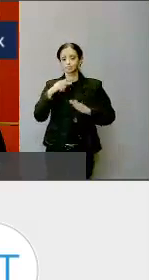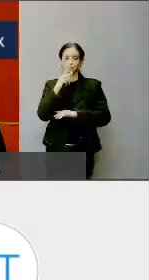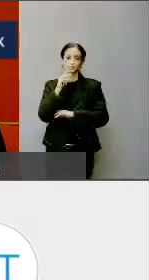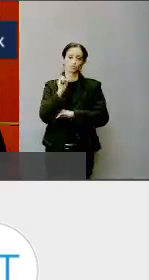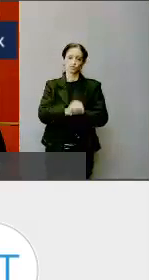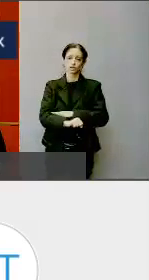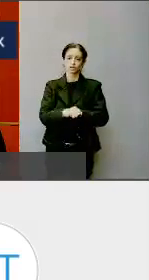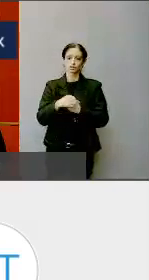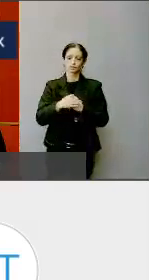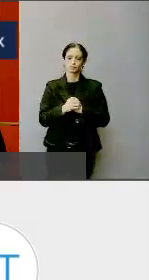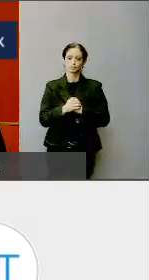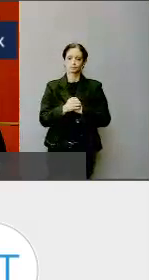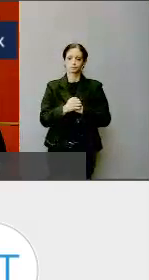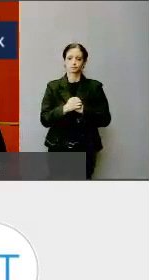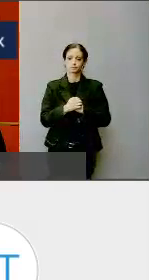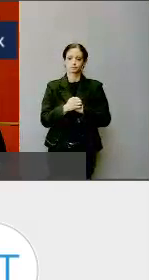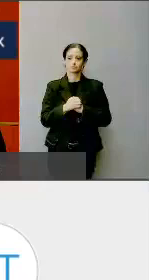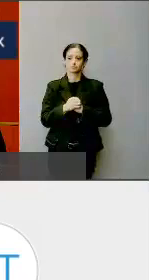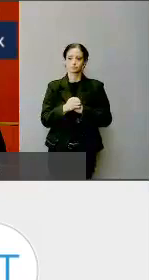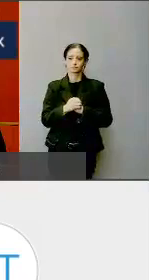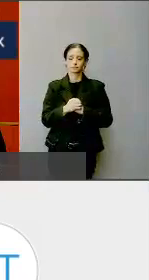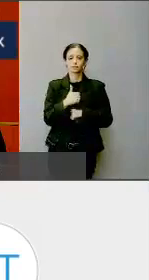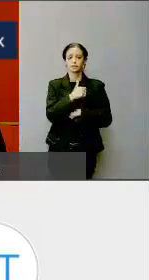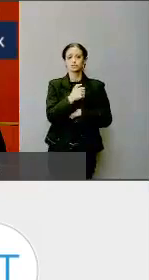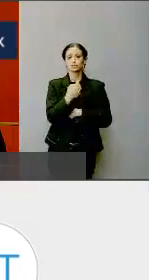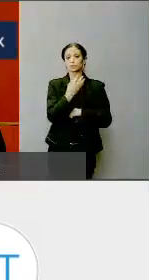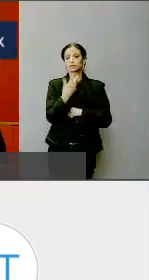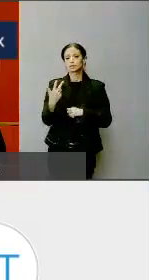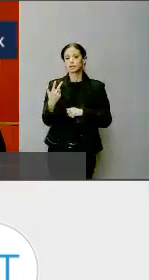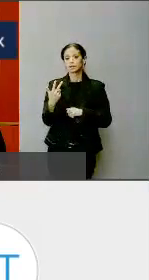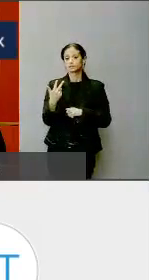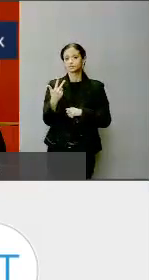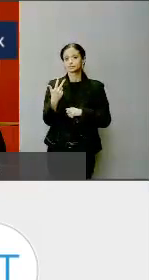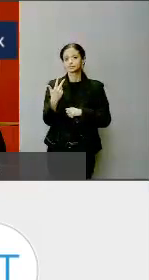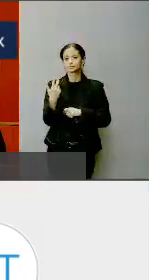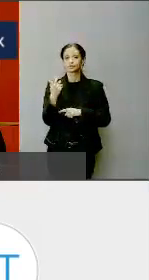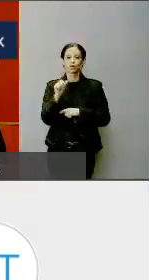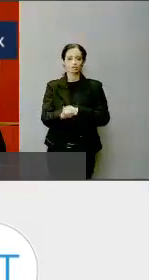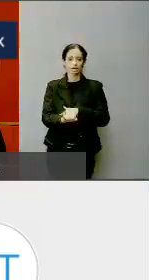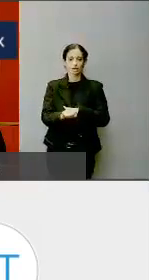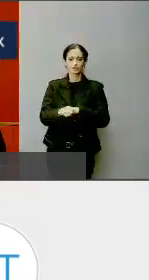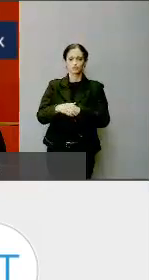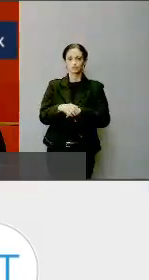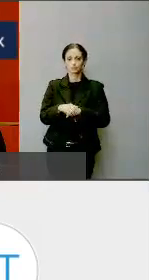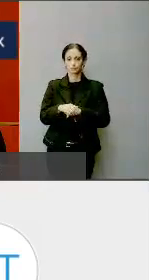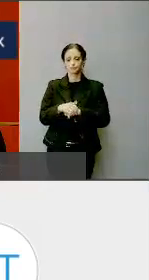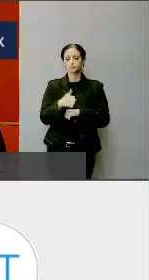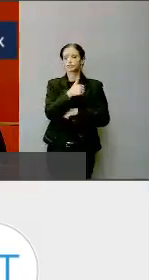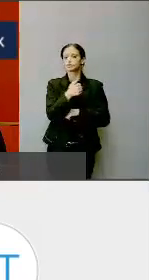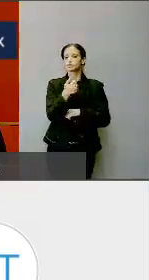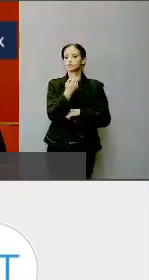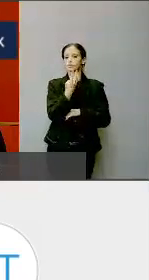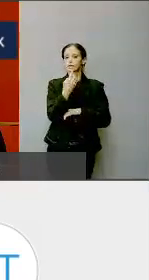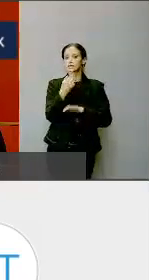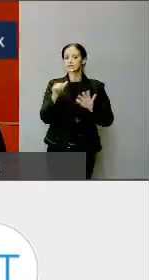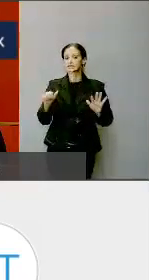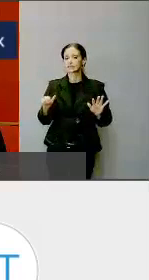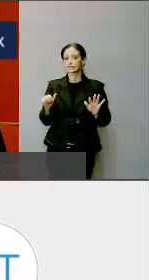orario 140 beh contrario 147